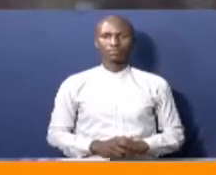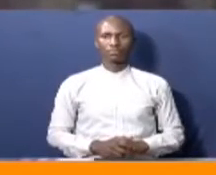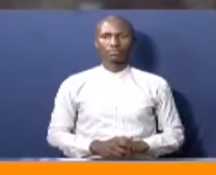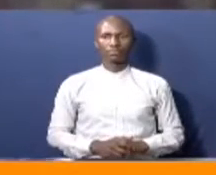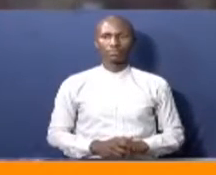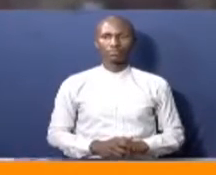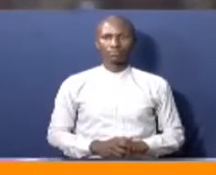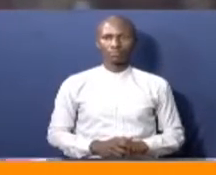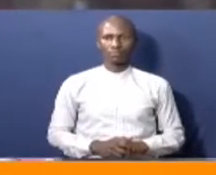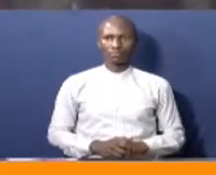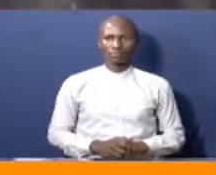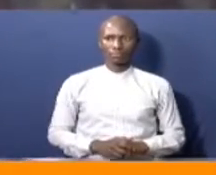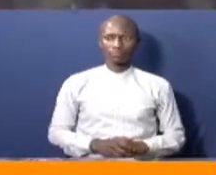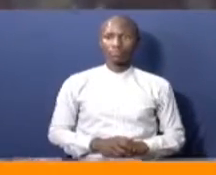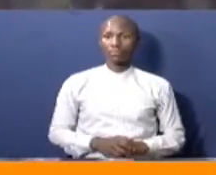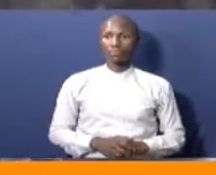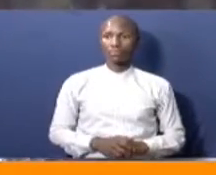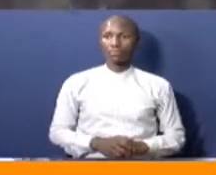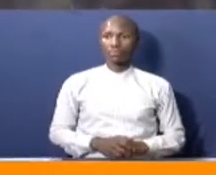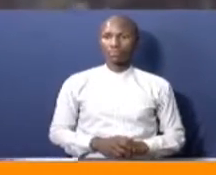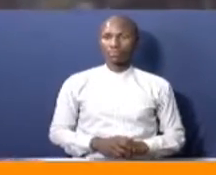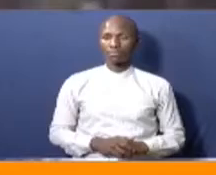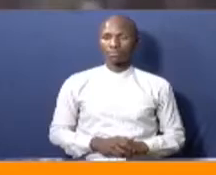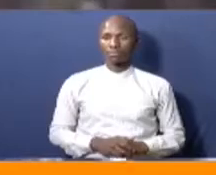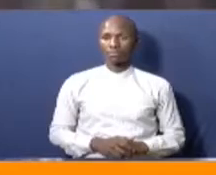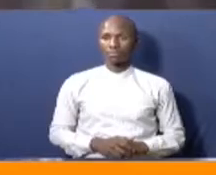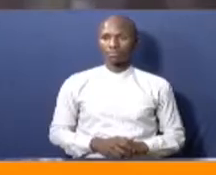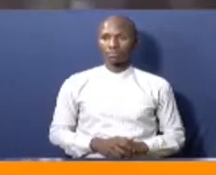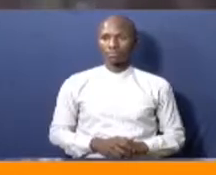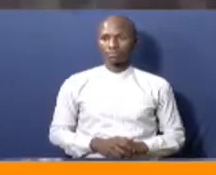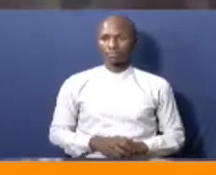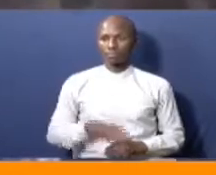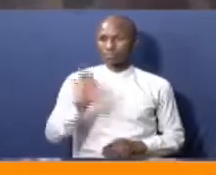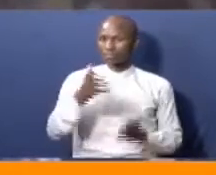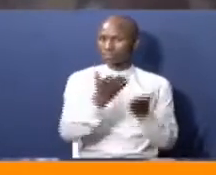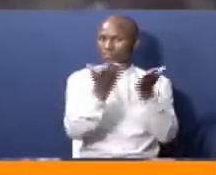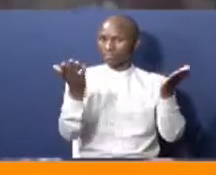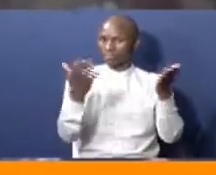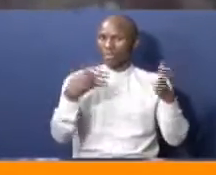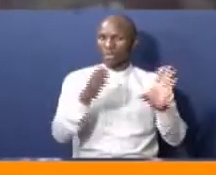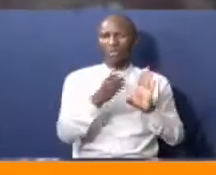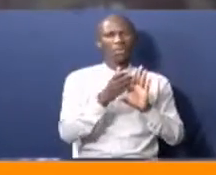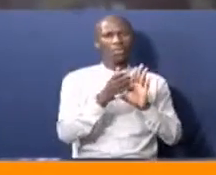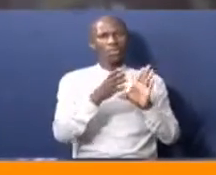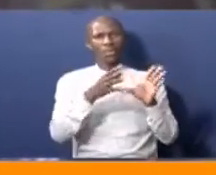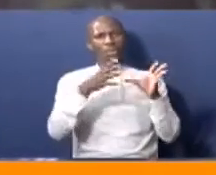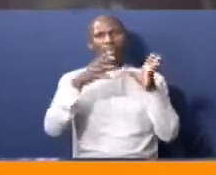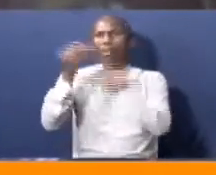Hii ndio message sisi ni lazima tuangalie. Na hawa walihama kwa nini?